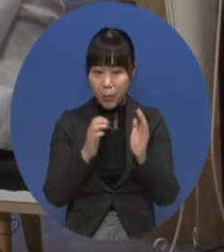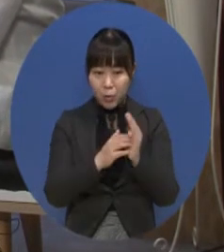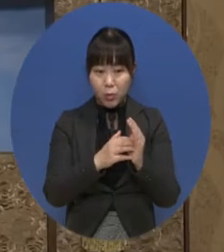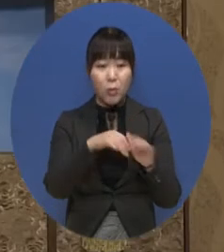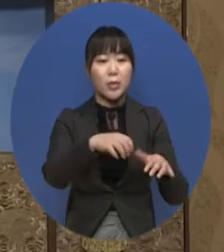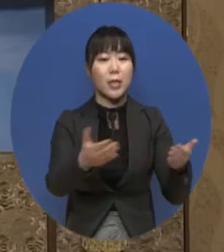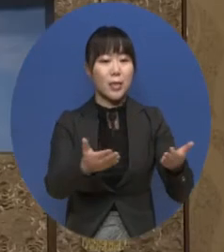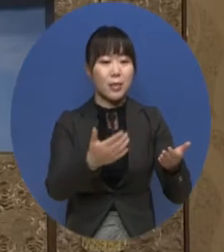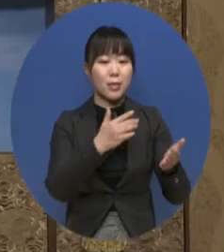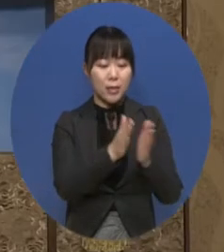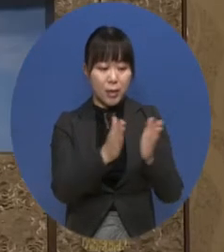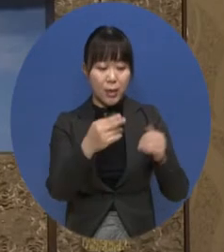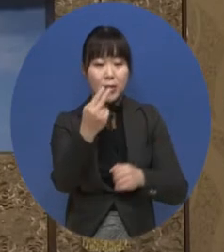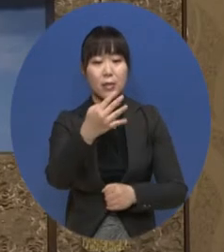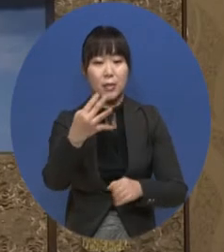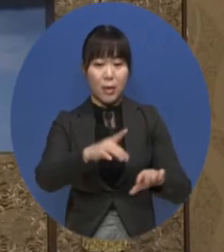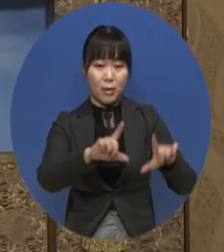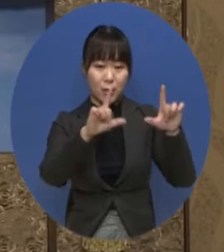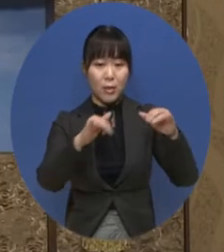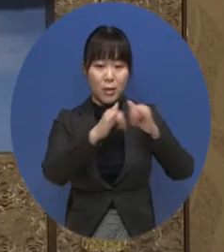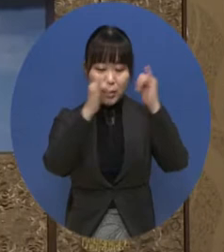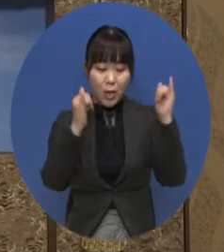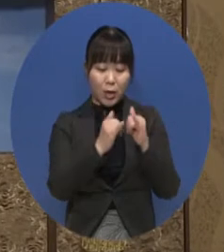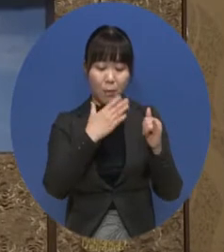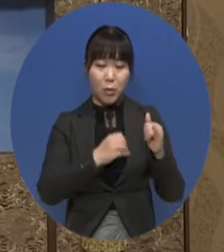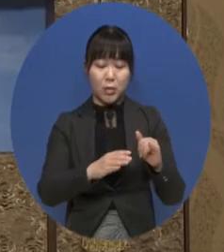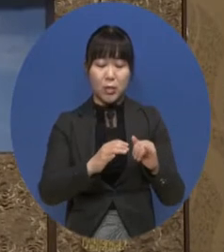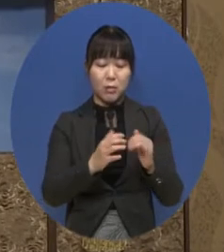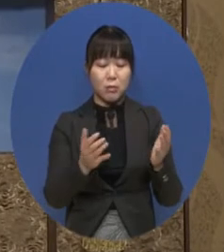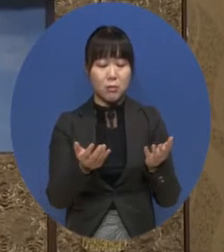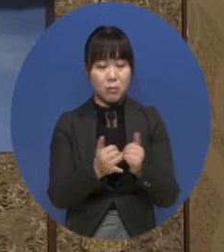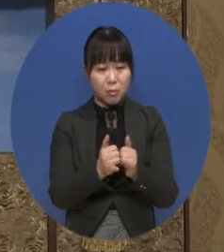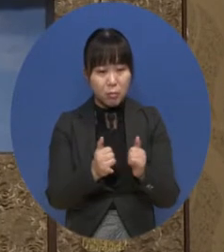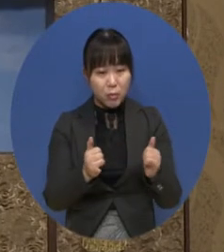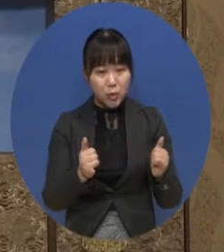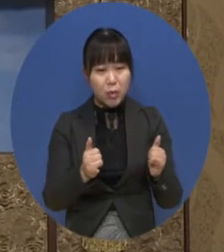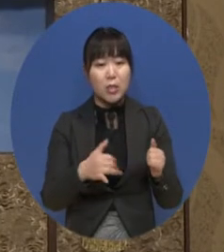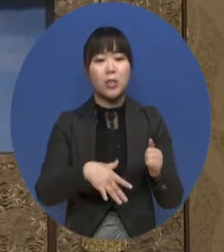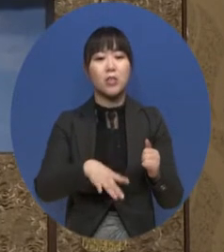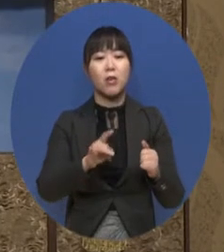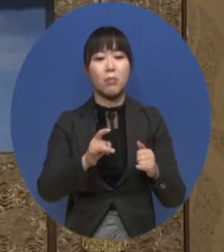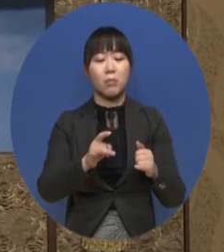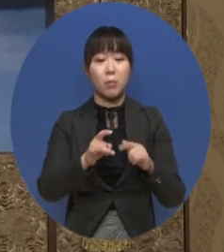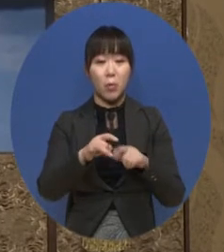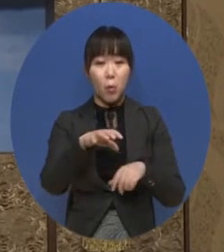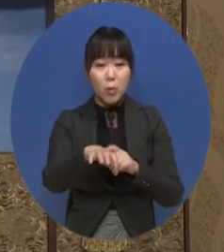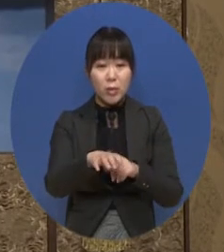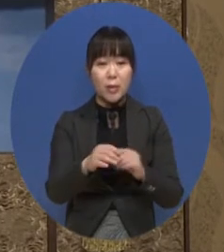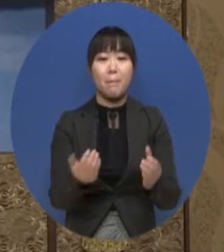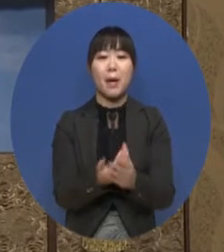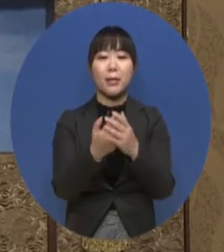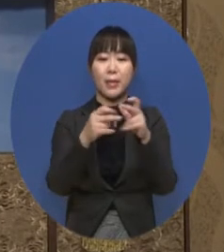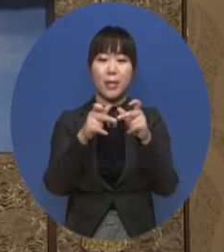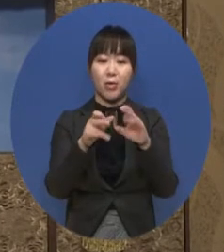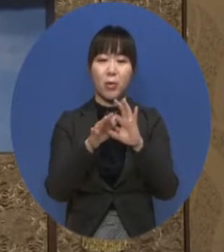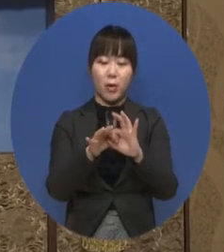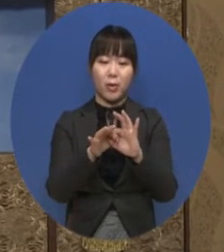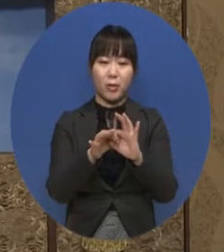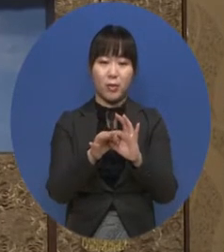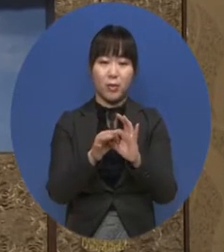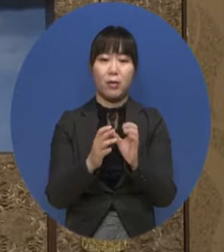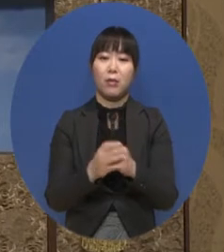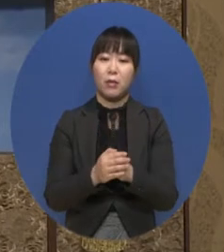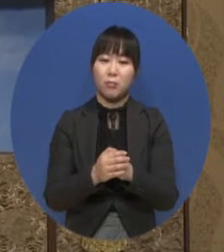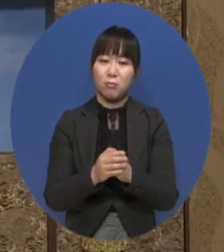게 2004년. 예, 그때 사회복지사로 일을 시작한 제 첫 번째 직장이 발달장애인과 관련된 기관이었고요.